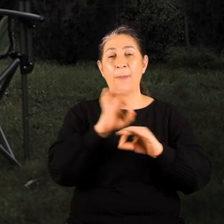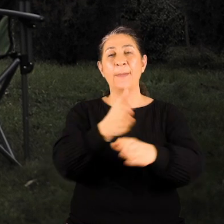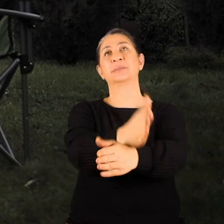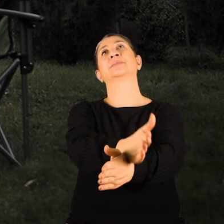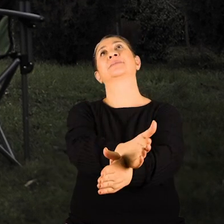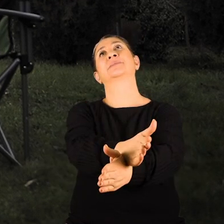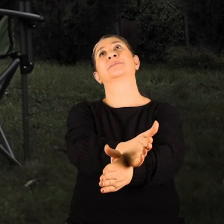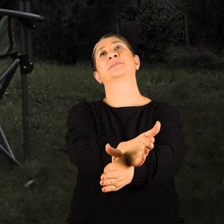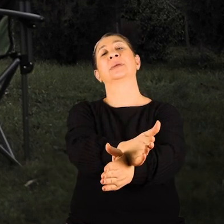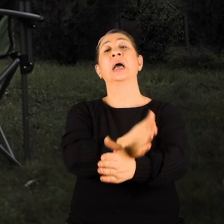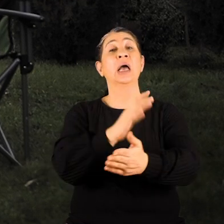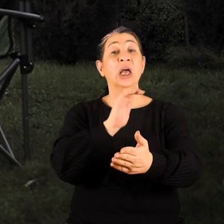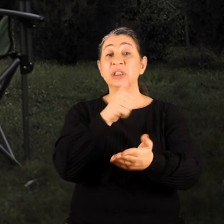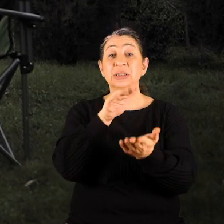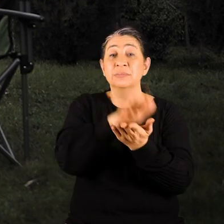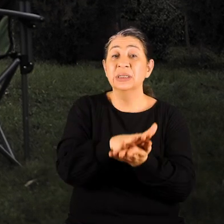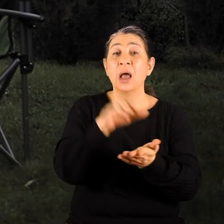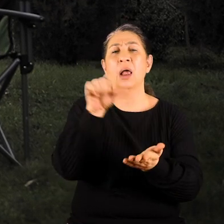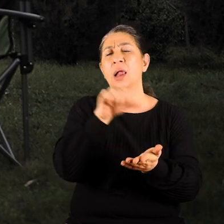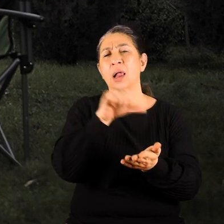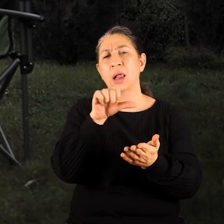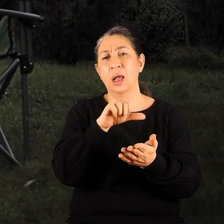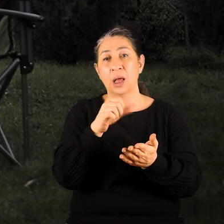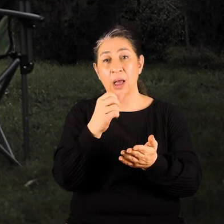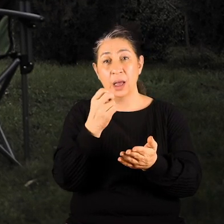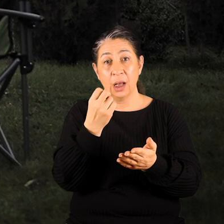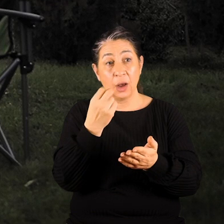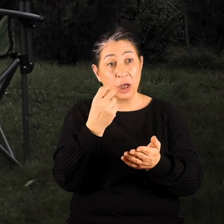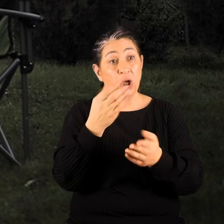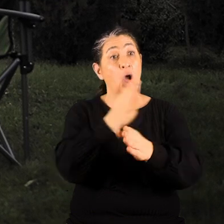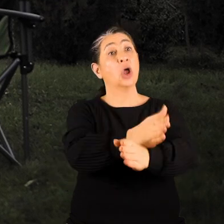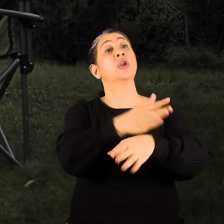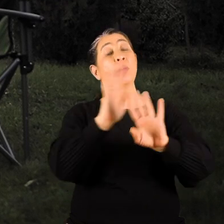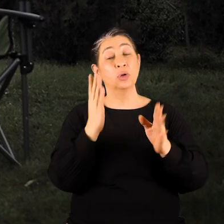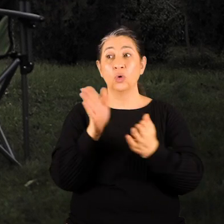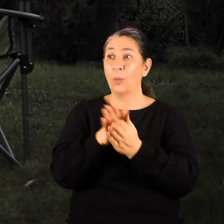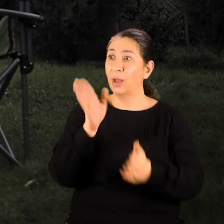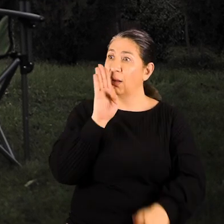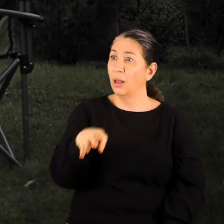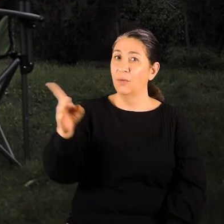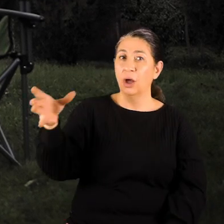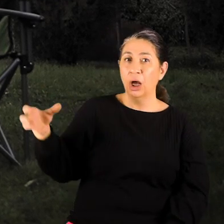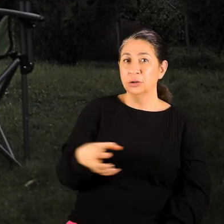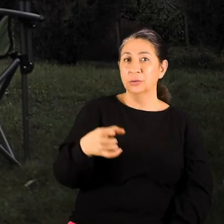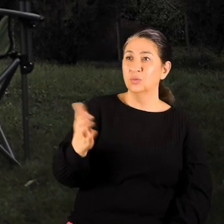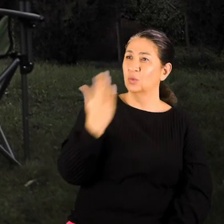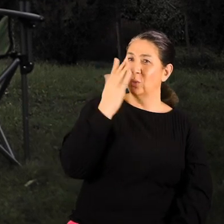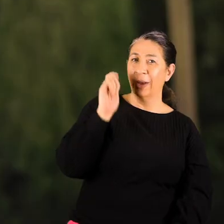yatmak zorunda kaldım. Hiç basamıyordum. Seni sürekli ayağım yukarıdaydı. Kanser yatırmadı seni, gitti bir köpek. Evet yani bir köpek beni